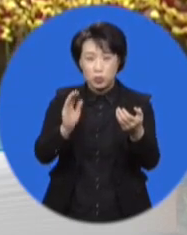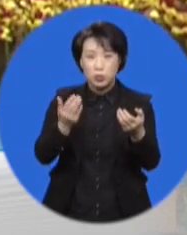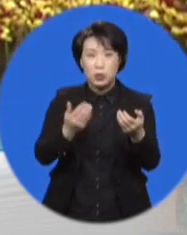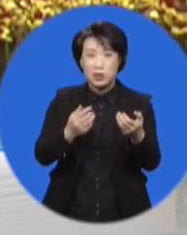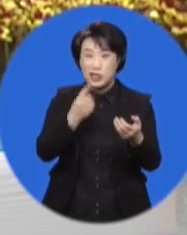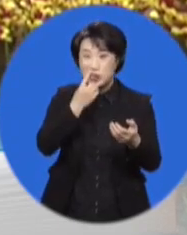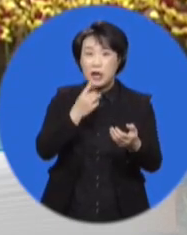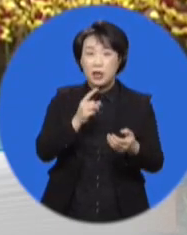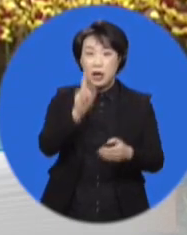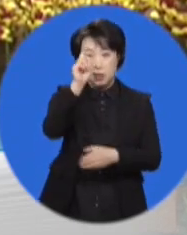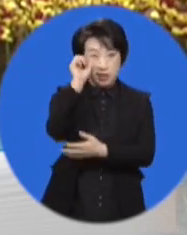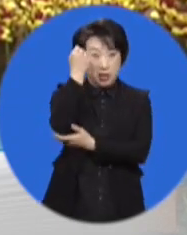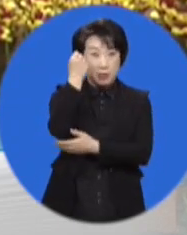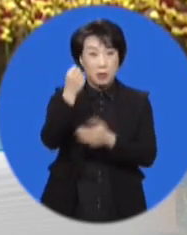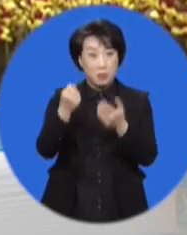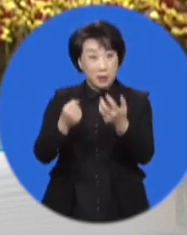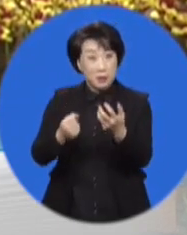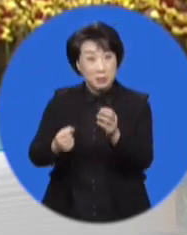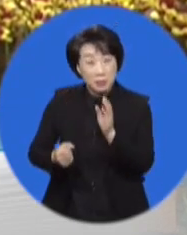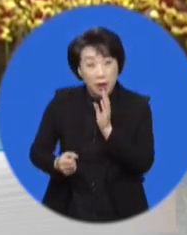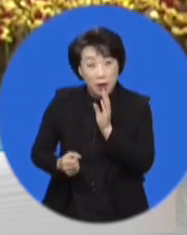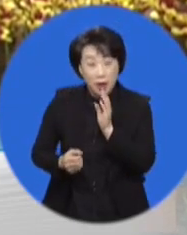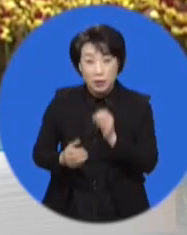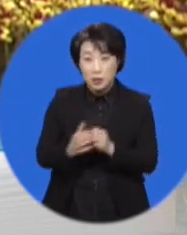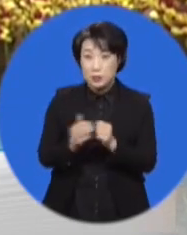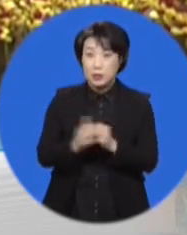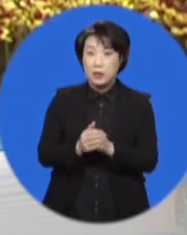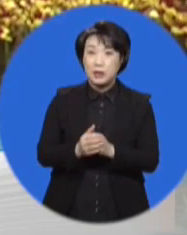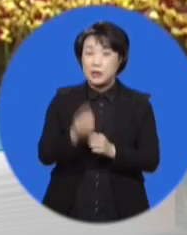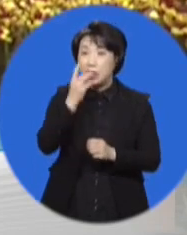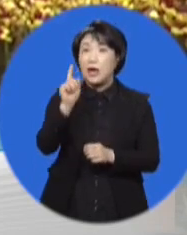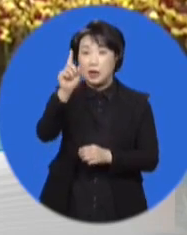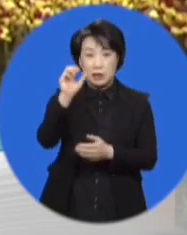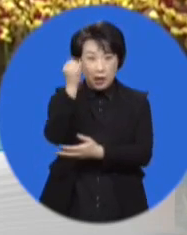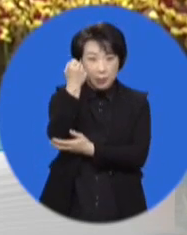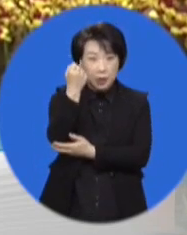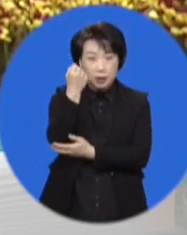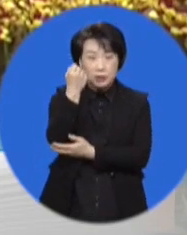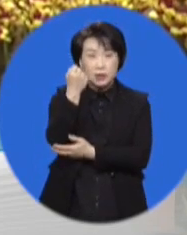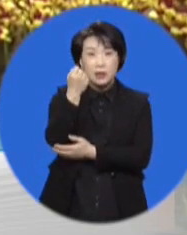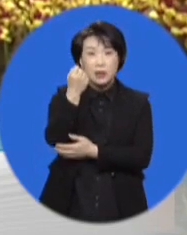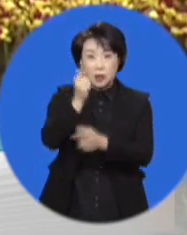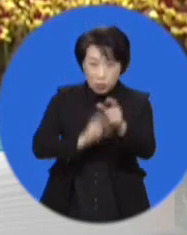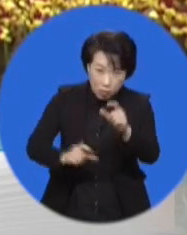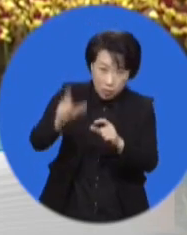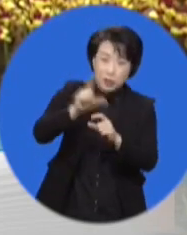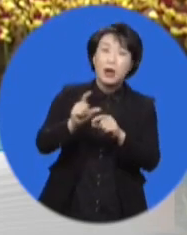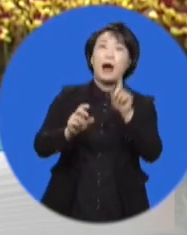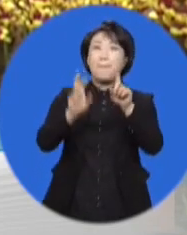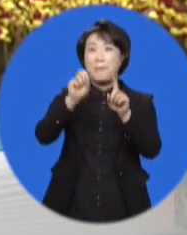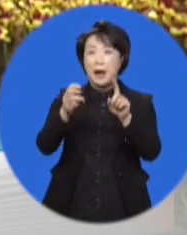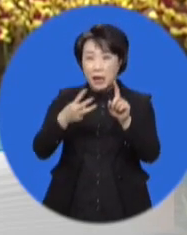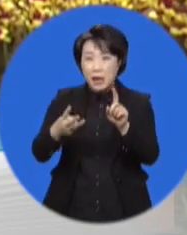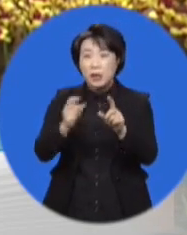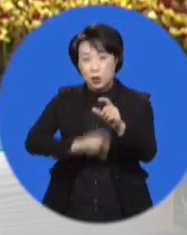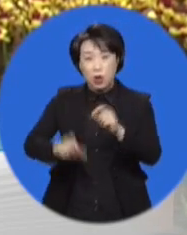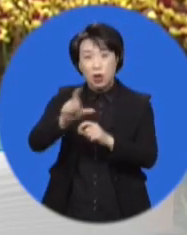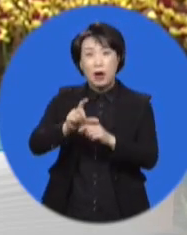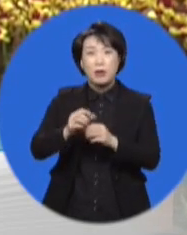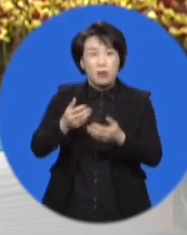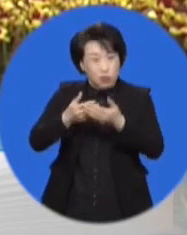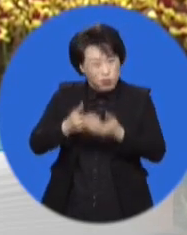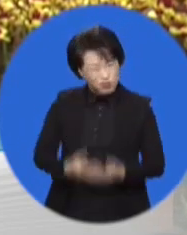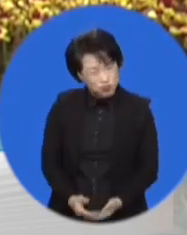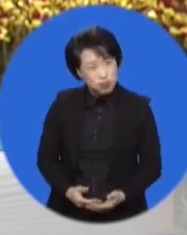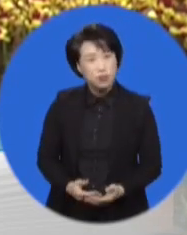90kg면 쌀한가마니가 80kg니까 쌀 한가마니 10말 위에 한 마리 더 있는